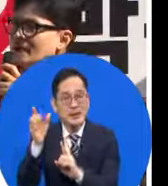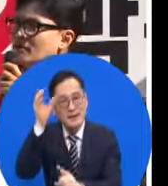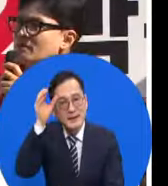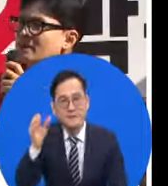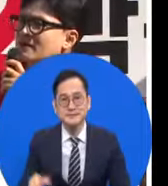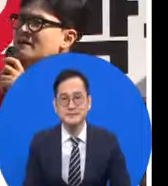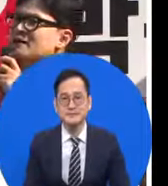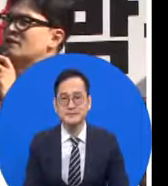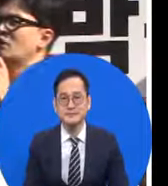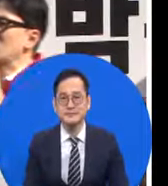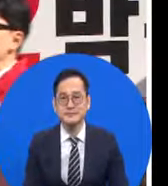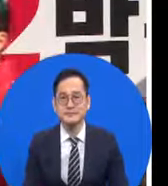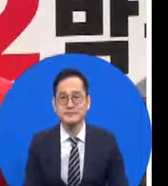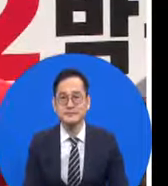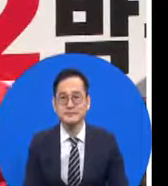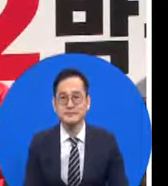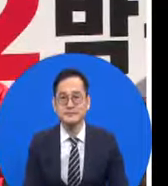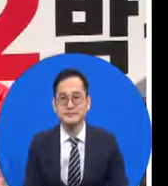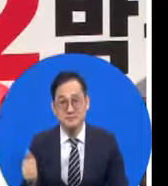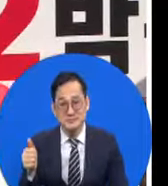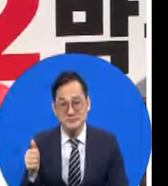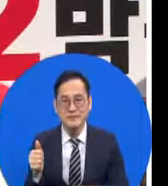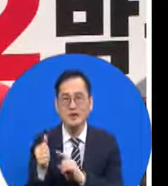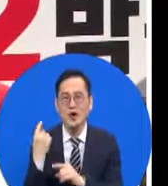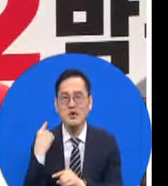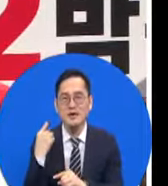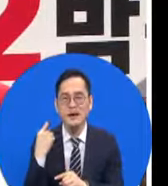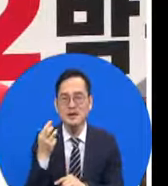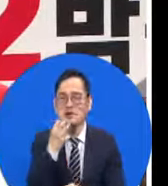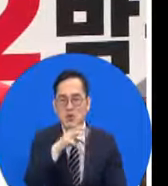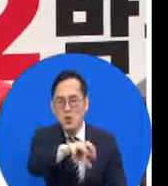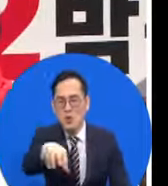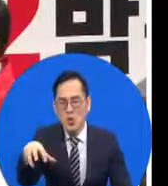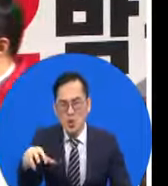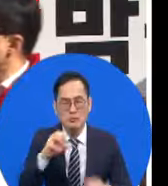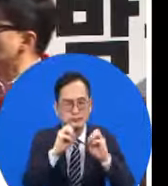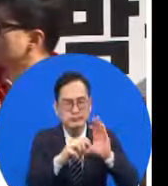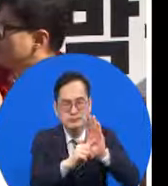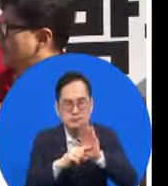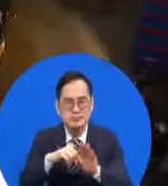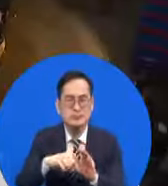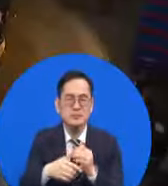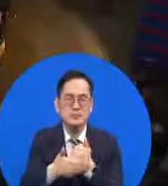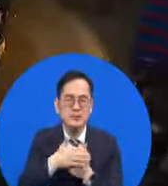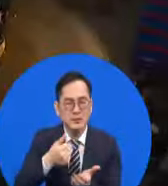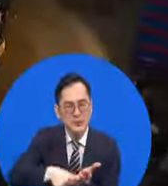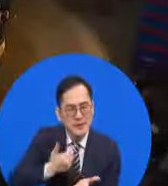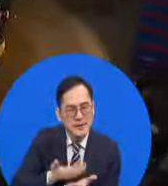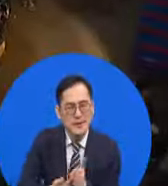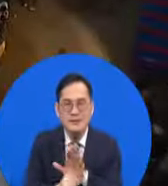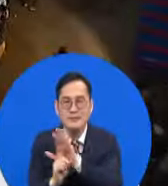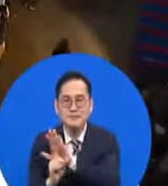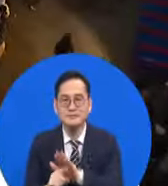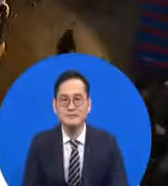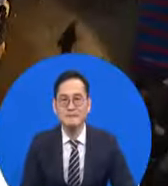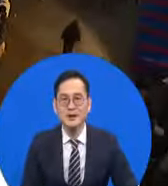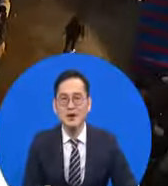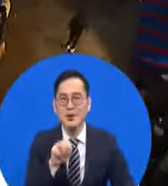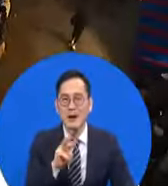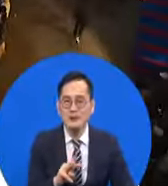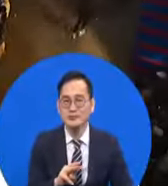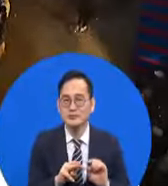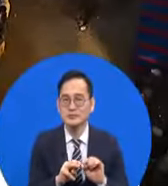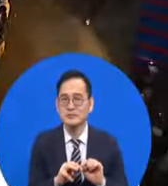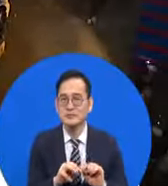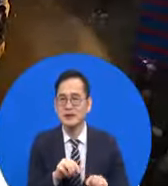것으로 분석하고 있는데요. 한 위원장은 어제 하루 서울 곳곳을 누비며 지지를 호소했습니다. 특히 중성동, 광진, 강동,